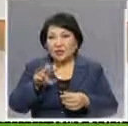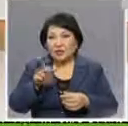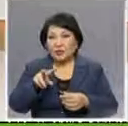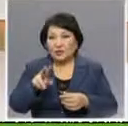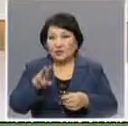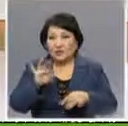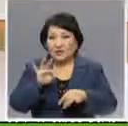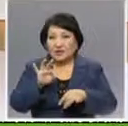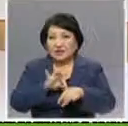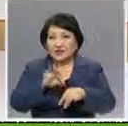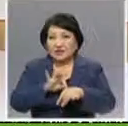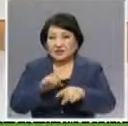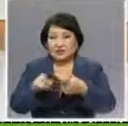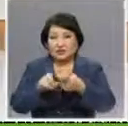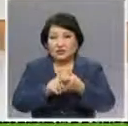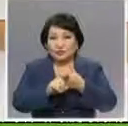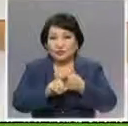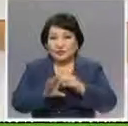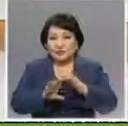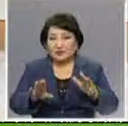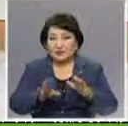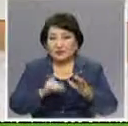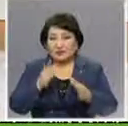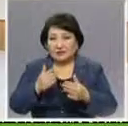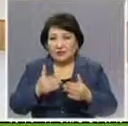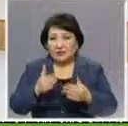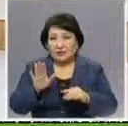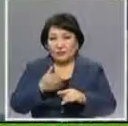жұқтырып алмаудың алғы шарттары да талқыланды.